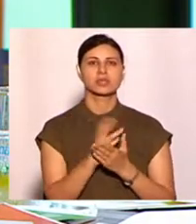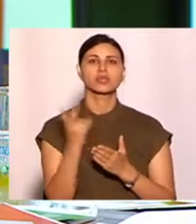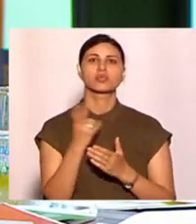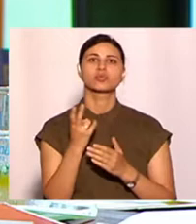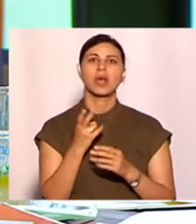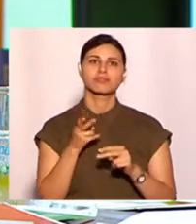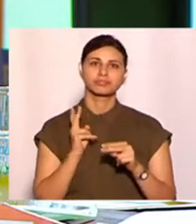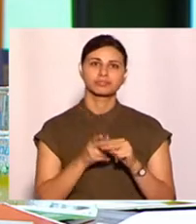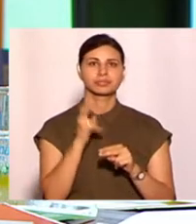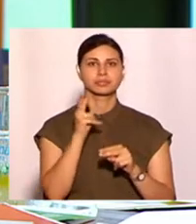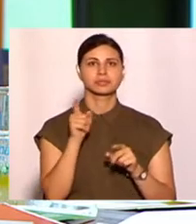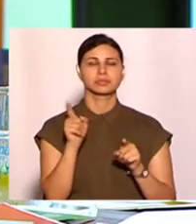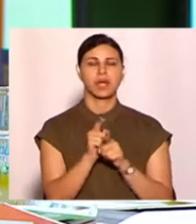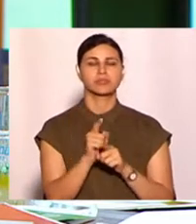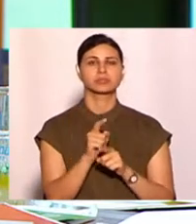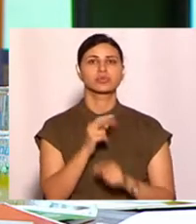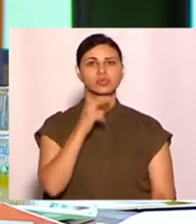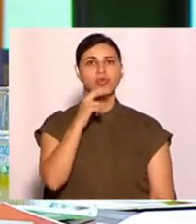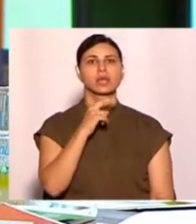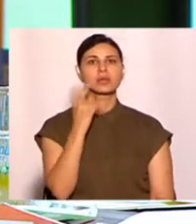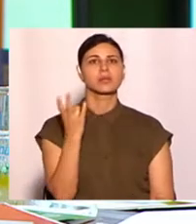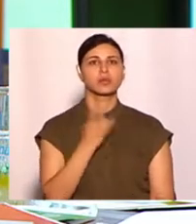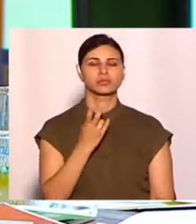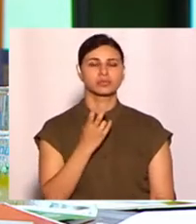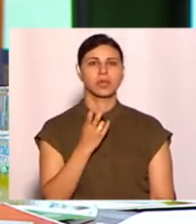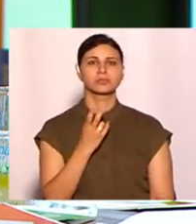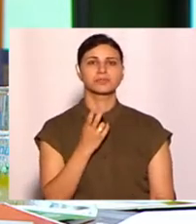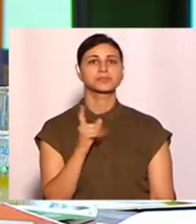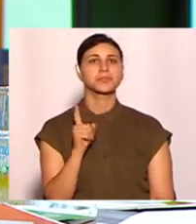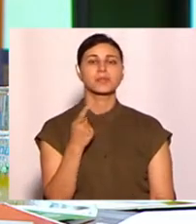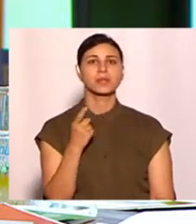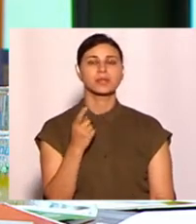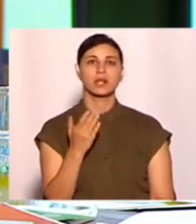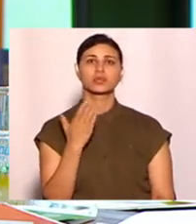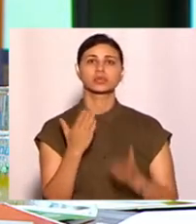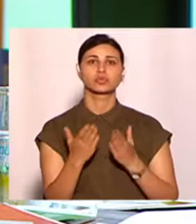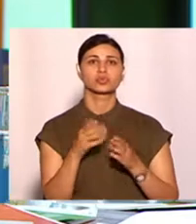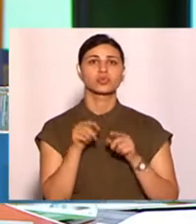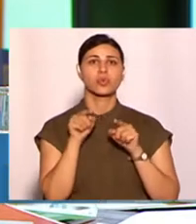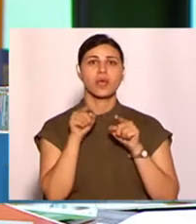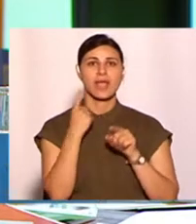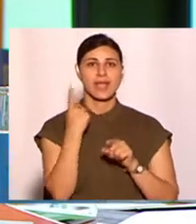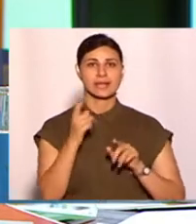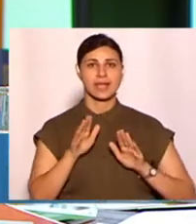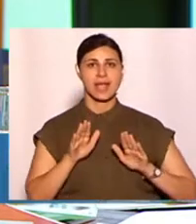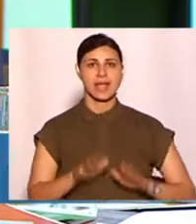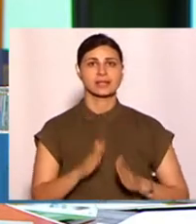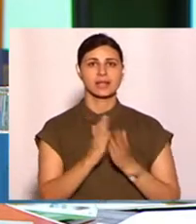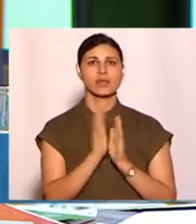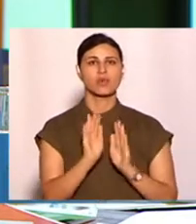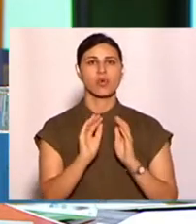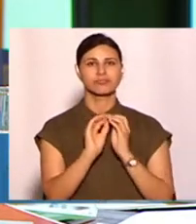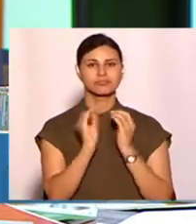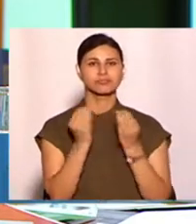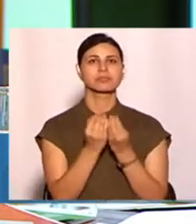პროფილაქტიკას. და იმ ინფორმაციას, რომელზედაც დღეს ჩვენ ვისაუბრებთ, რადგან თუ პროცესი არის ერთ ადგილას შემოსაზღვრული,